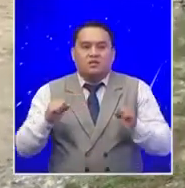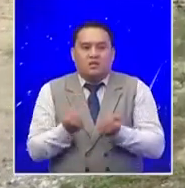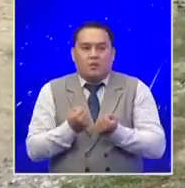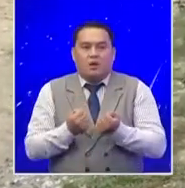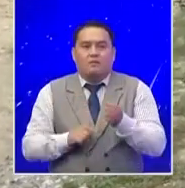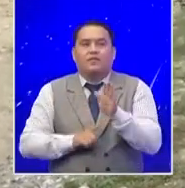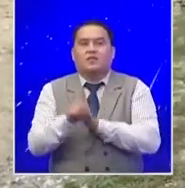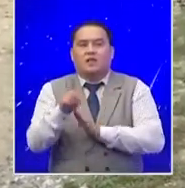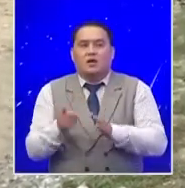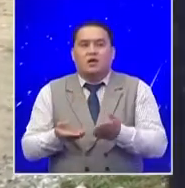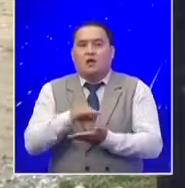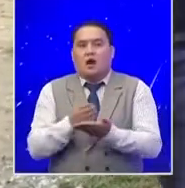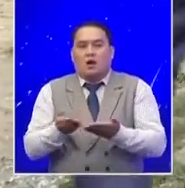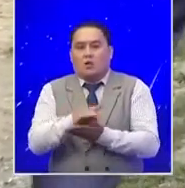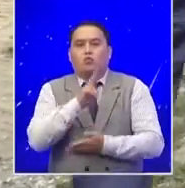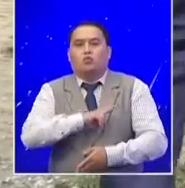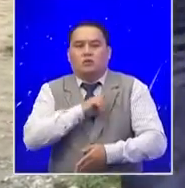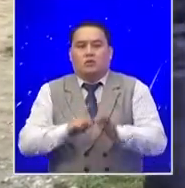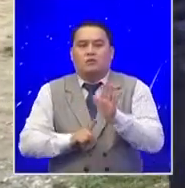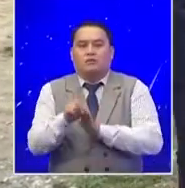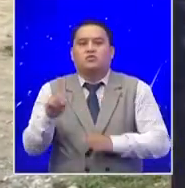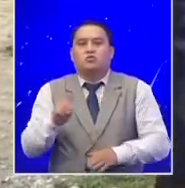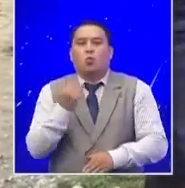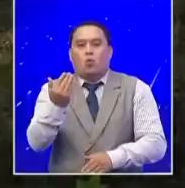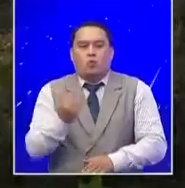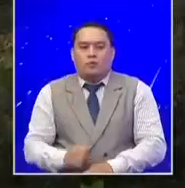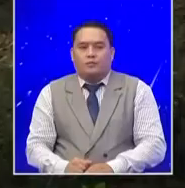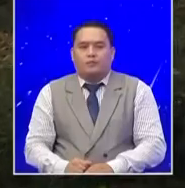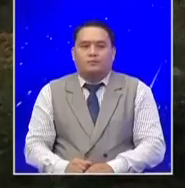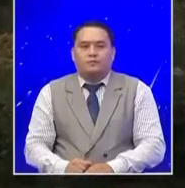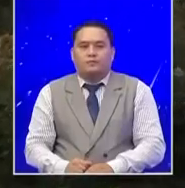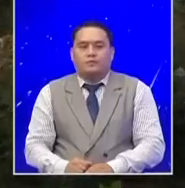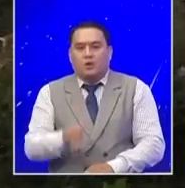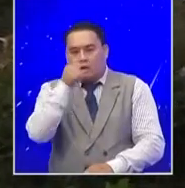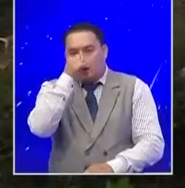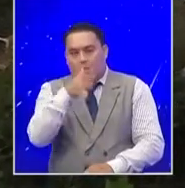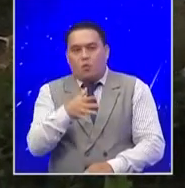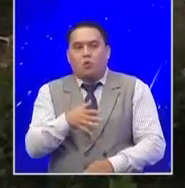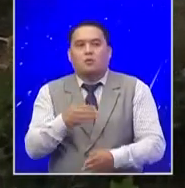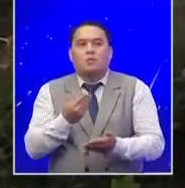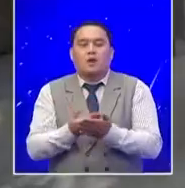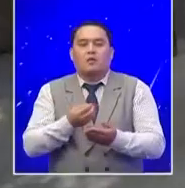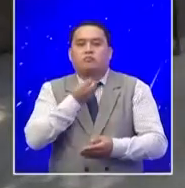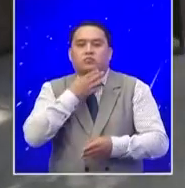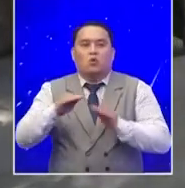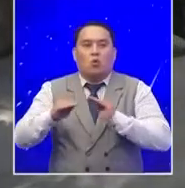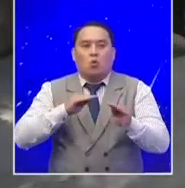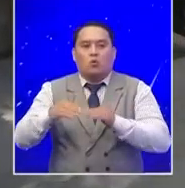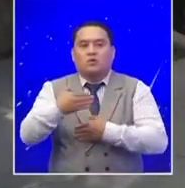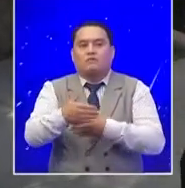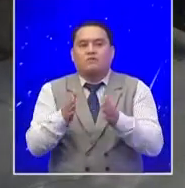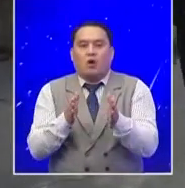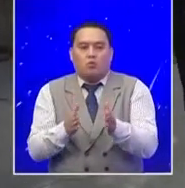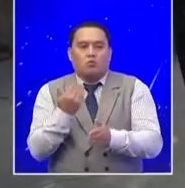вы начали какую-то работу начали делать. Вы что? Не могут считаться образцом благоустройства и контейнерные